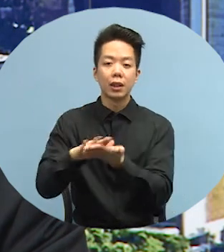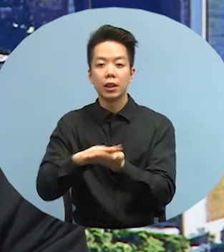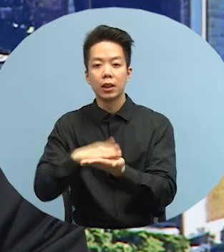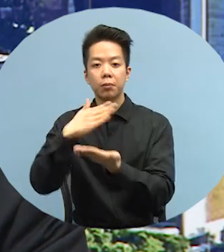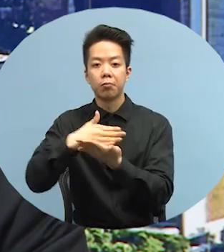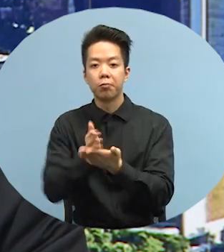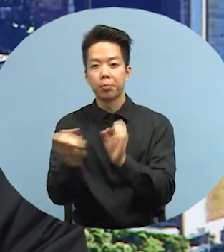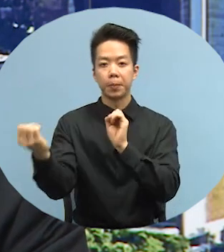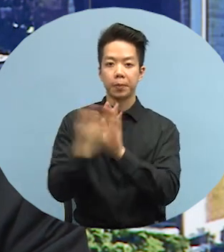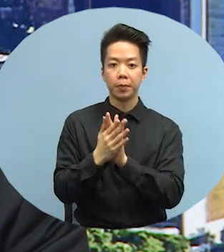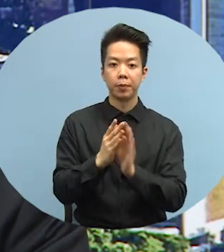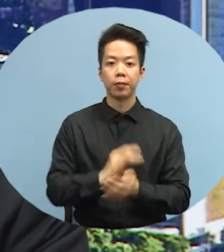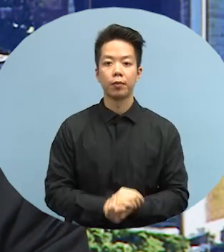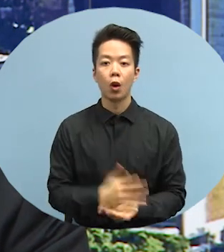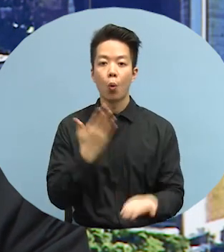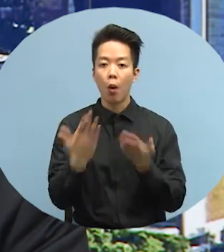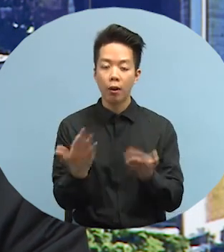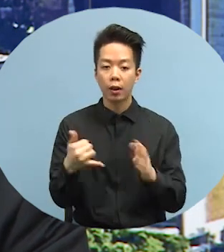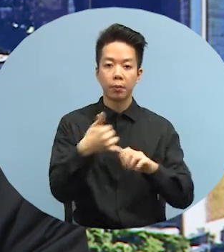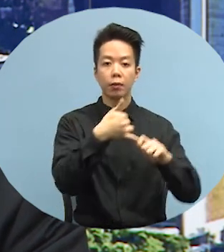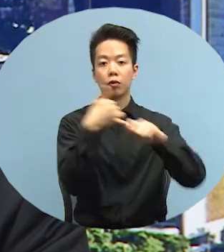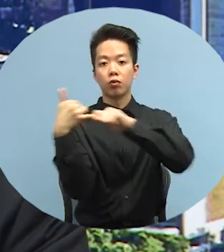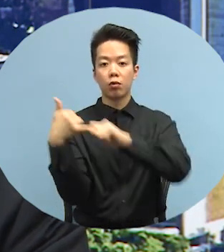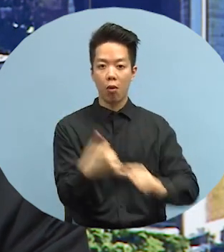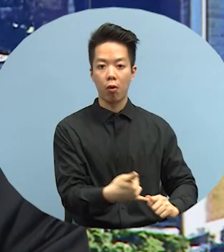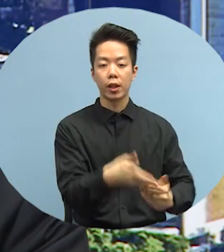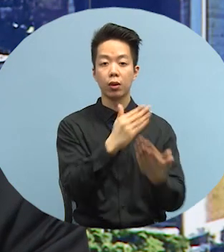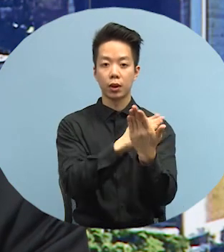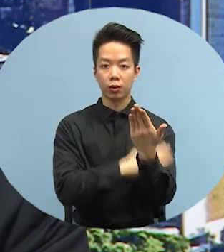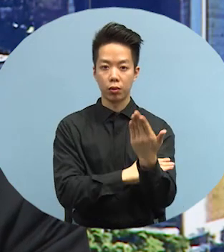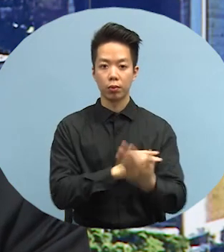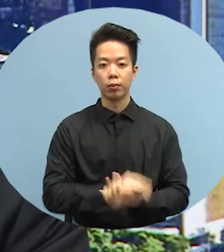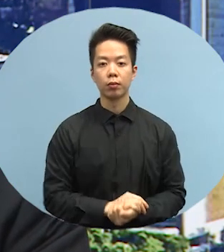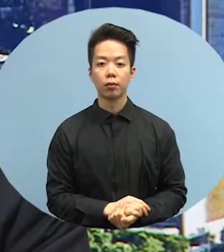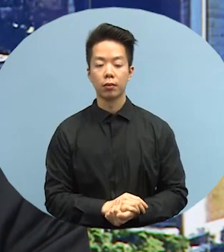數而影響甚或是拖延咧，係相關的程序。